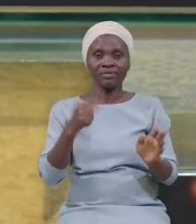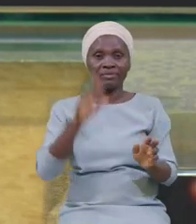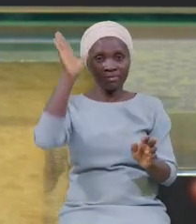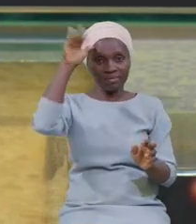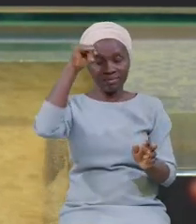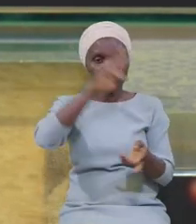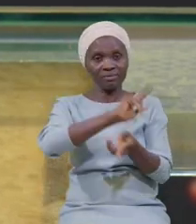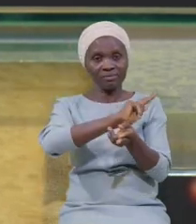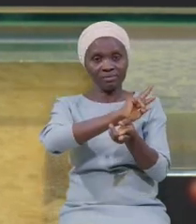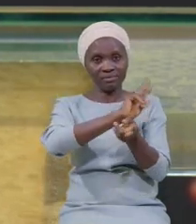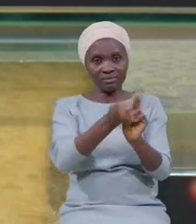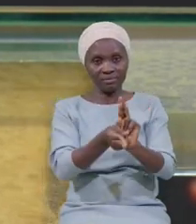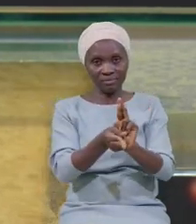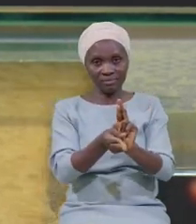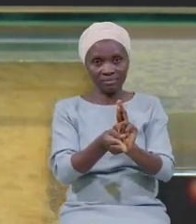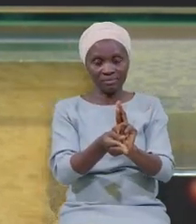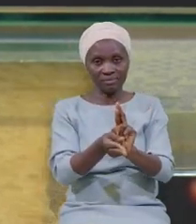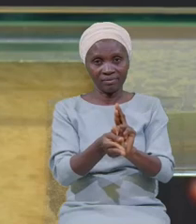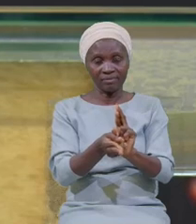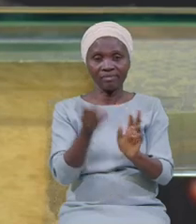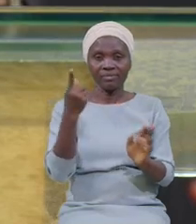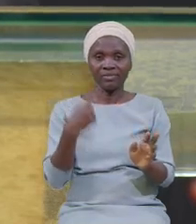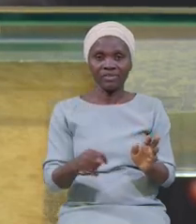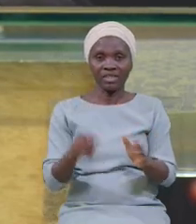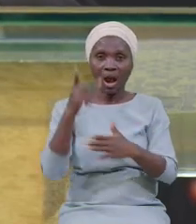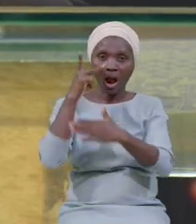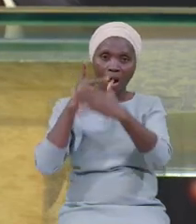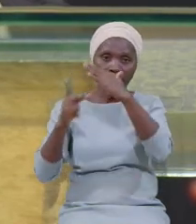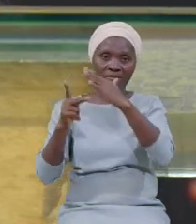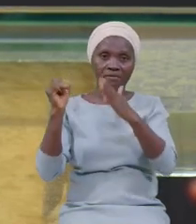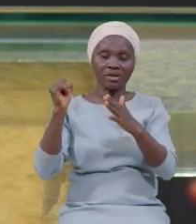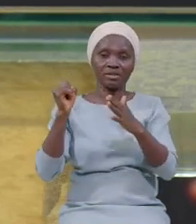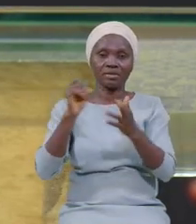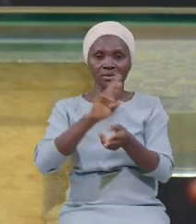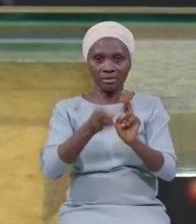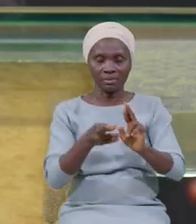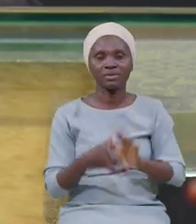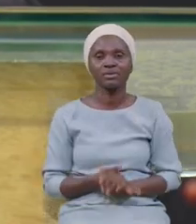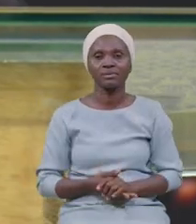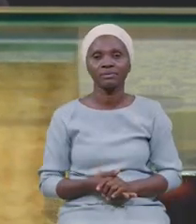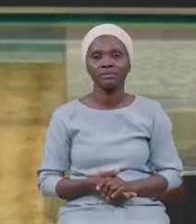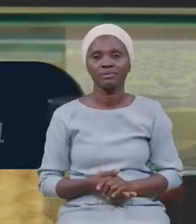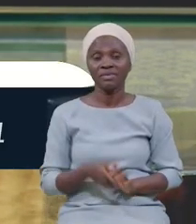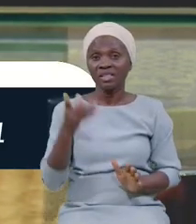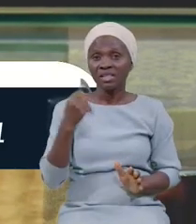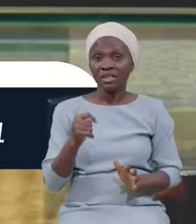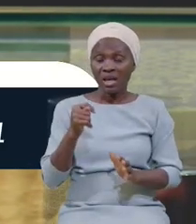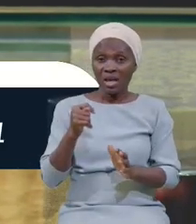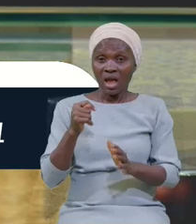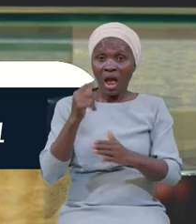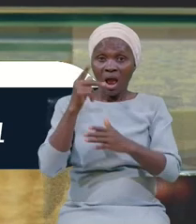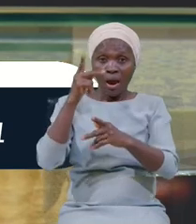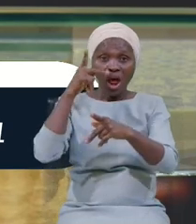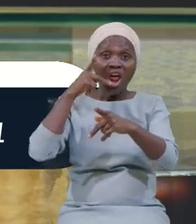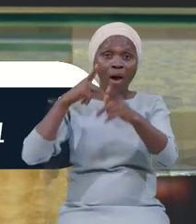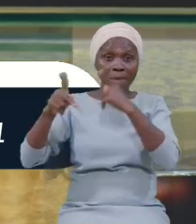du prodigue, la repentance du prophète. Vous voyez, les prophètes ne doivent pas